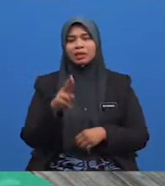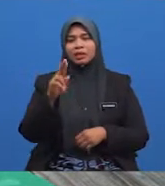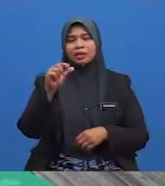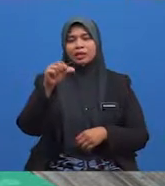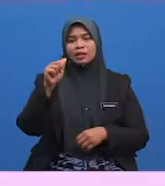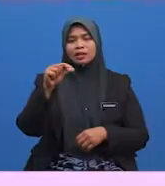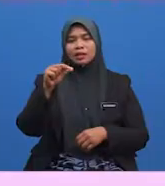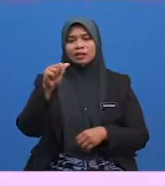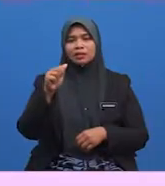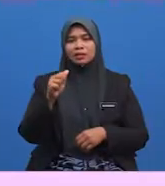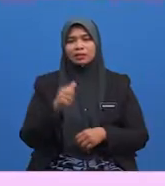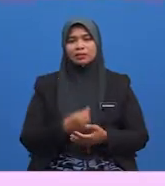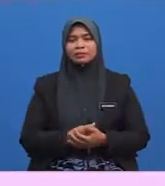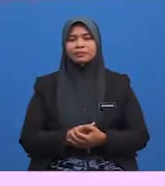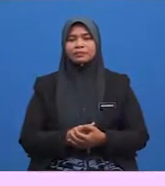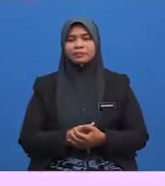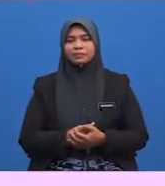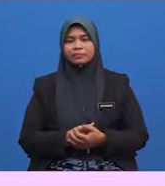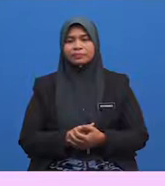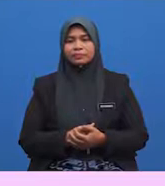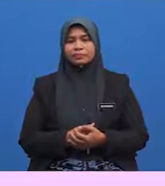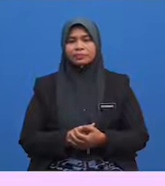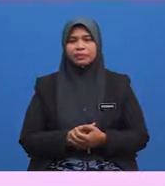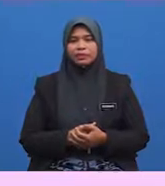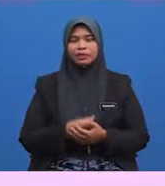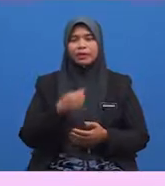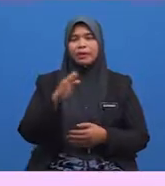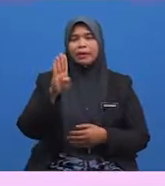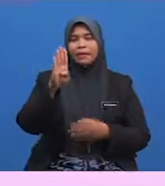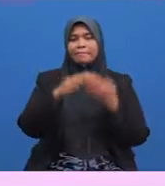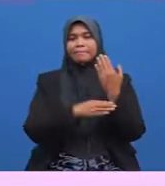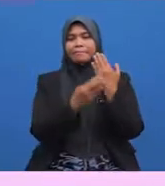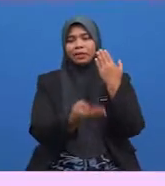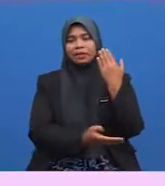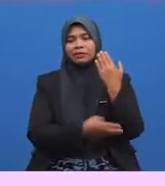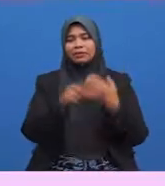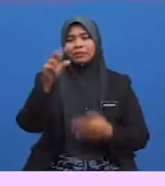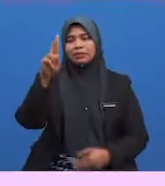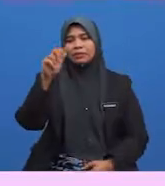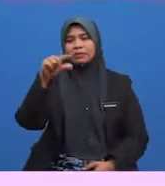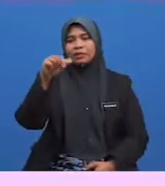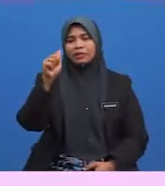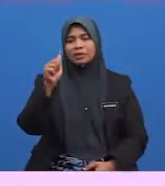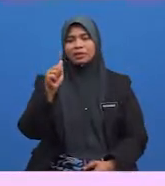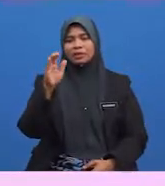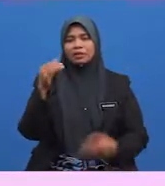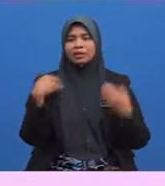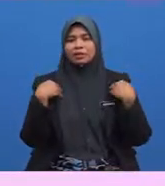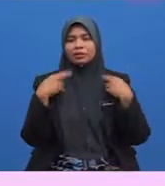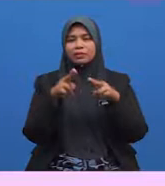kaji? Di paparan menunjukkan baku raga yang mempunyai